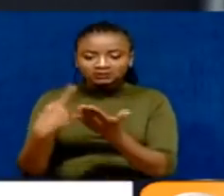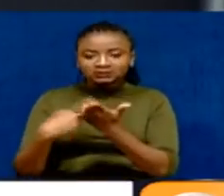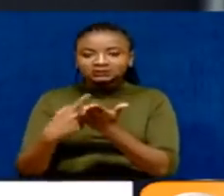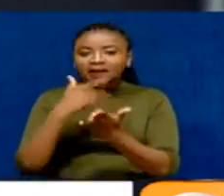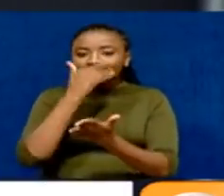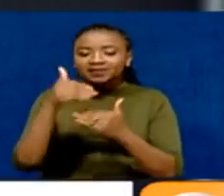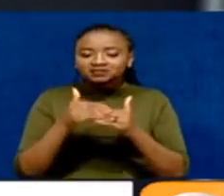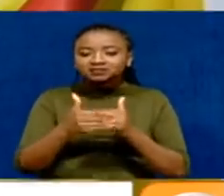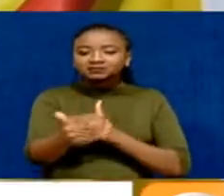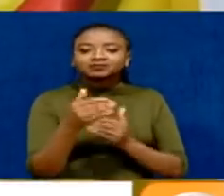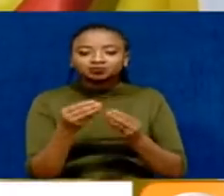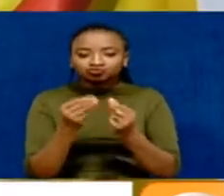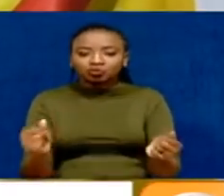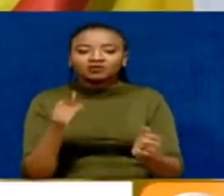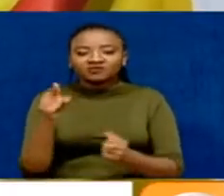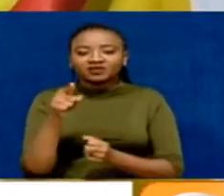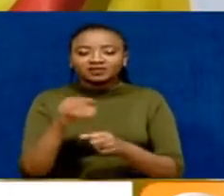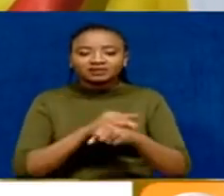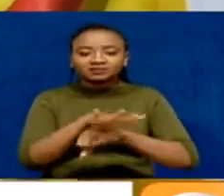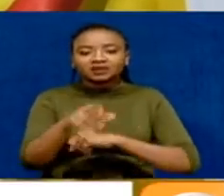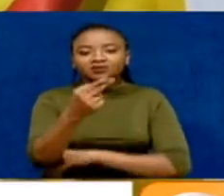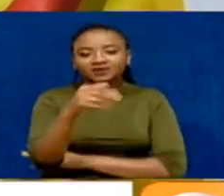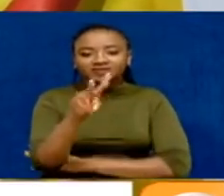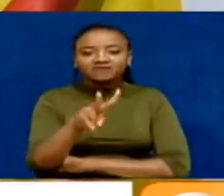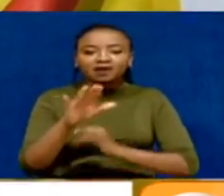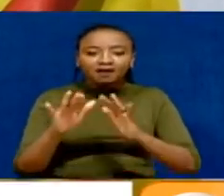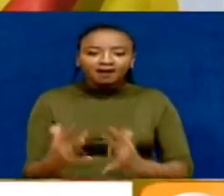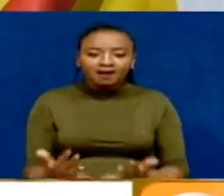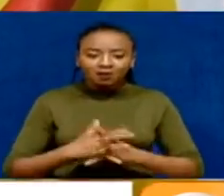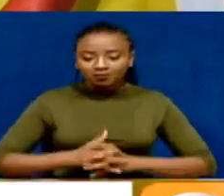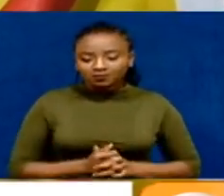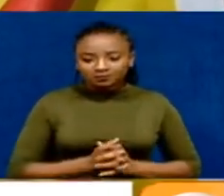muafaka za kupambana na janga la ukimwi. Kazugunga, Runinga ya Citizen.